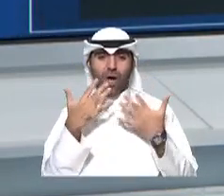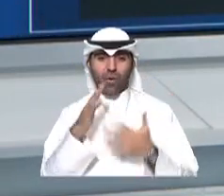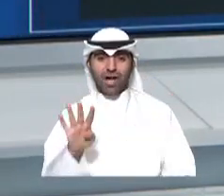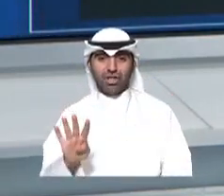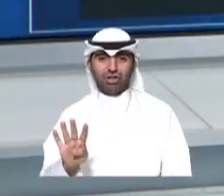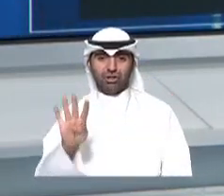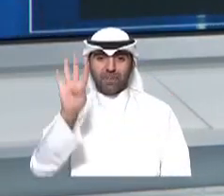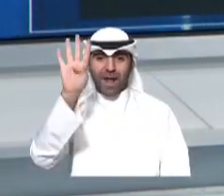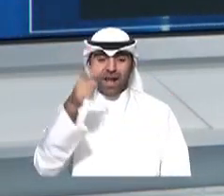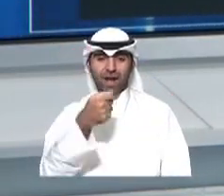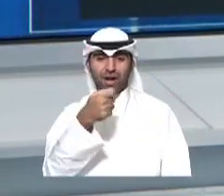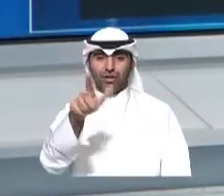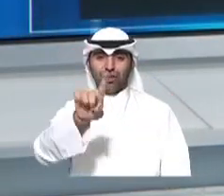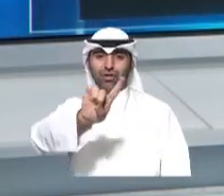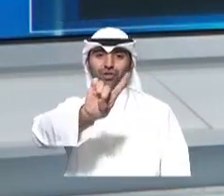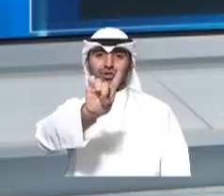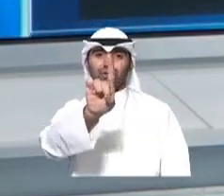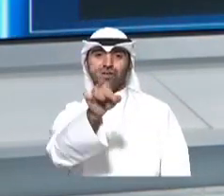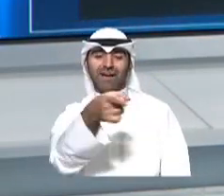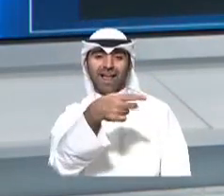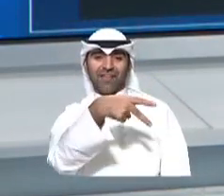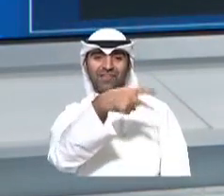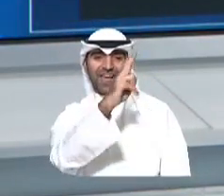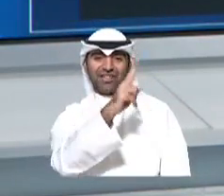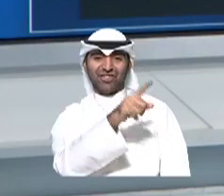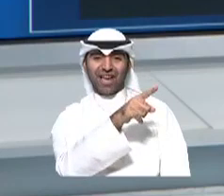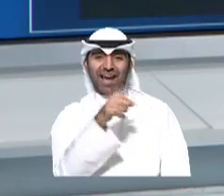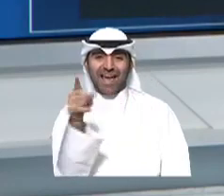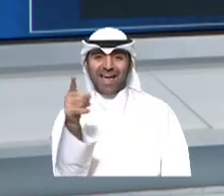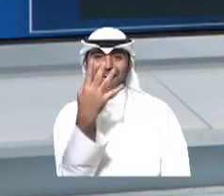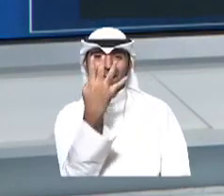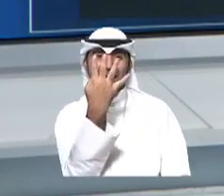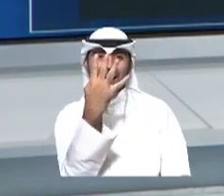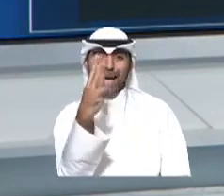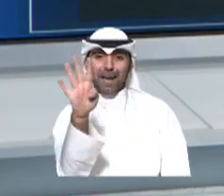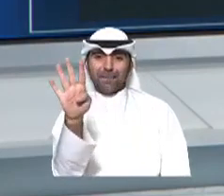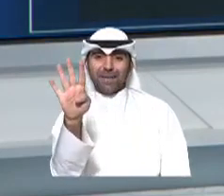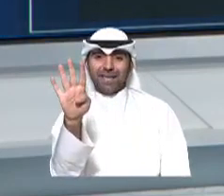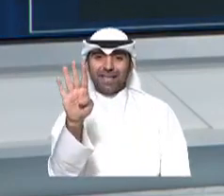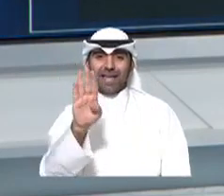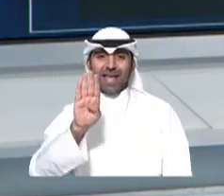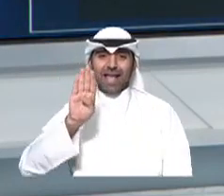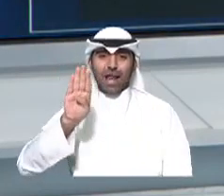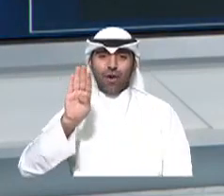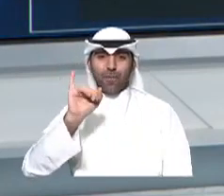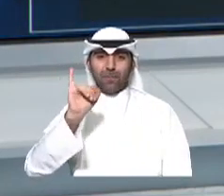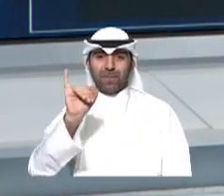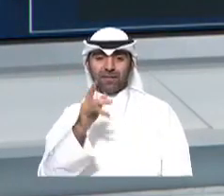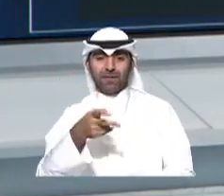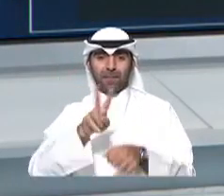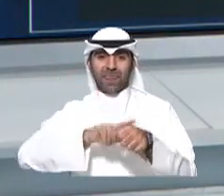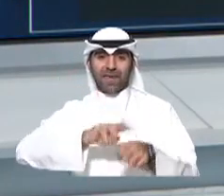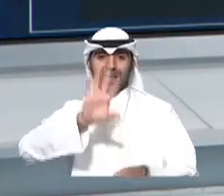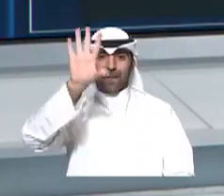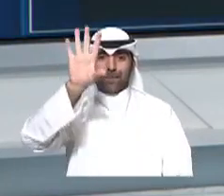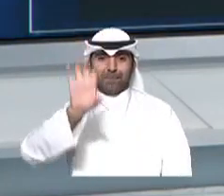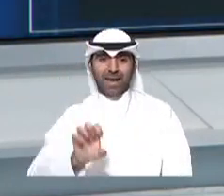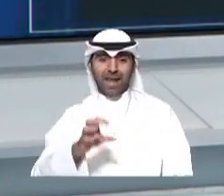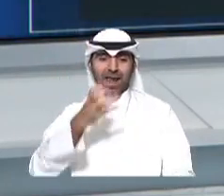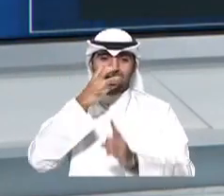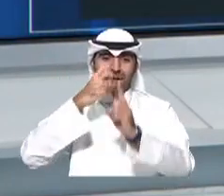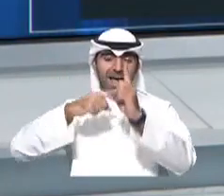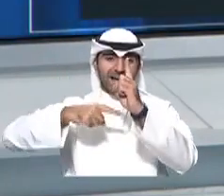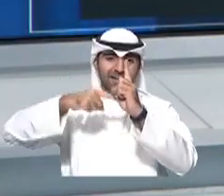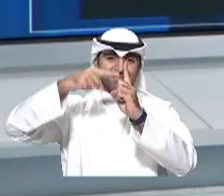المناطق الغربية والمناطق الشمالية، متوقع أن تتفاوت درجات الحرارة في منتصف هذه الليلة ما بين 31 درجة مئوية